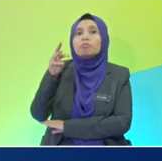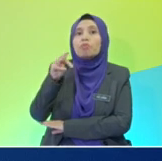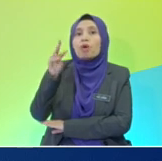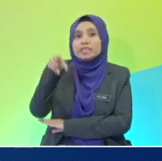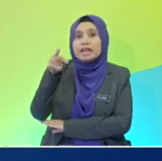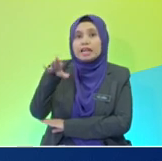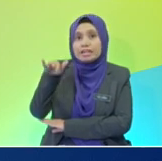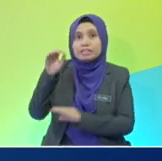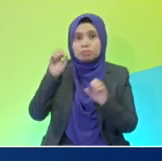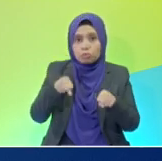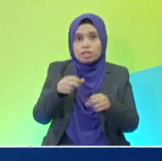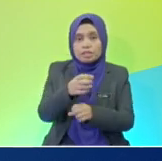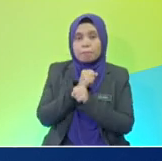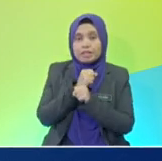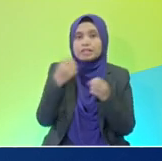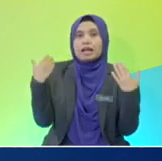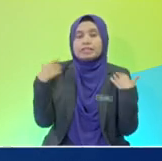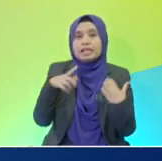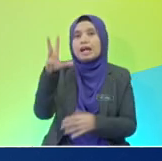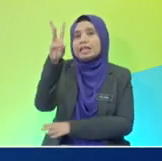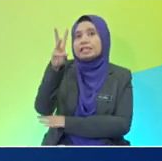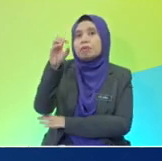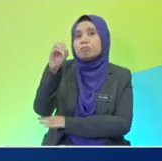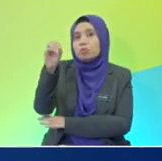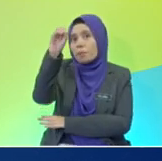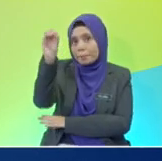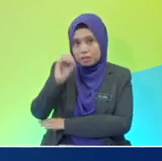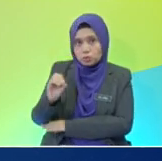adalah 60 peraturan